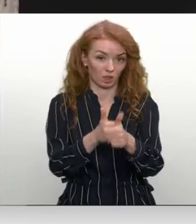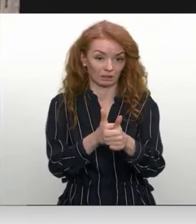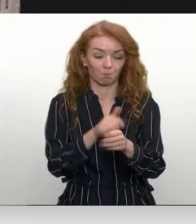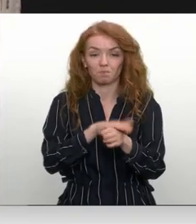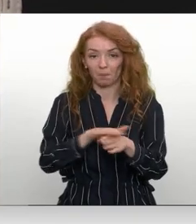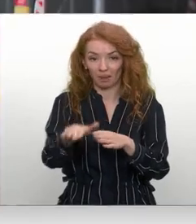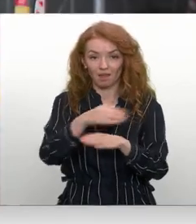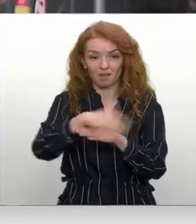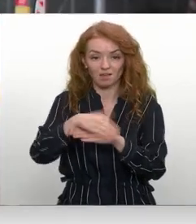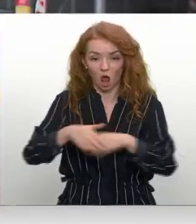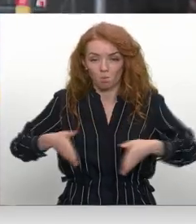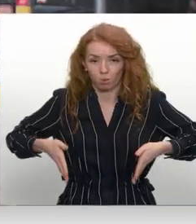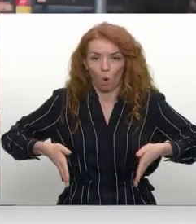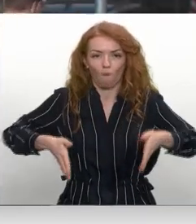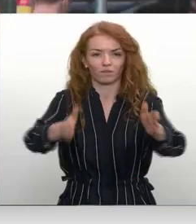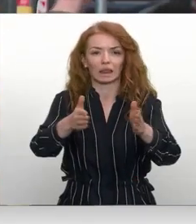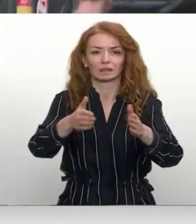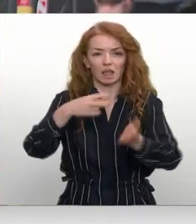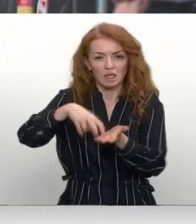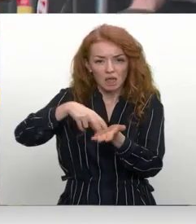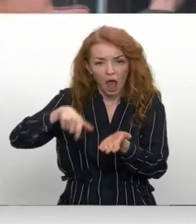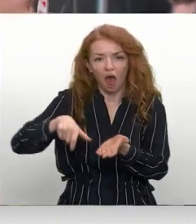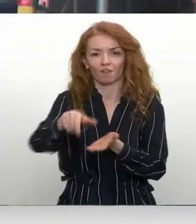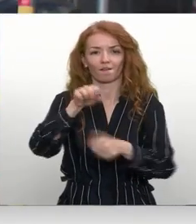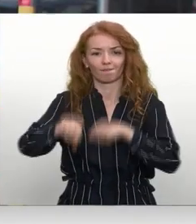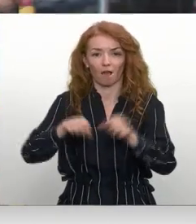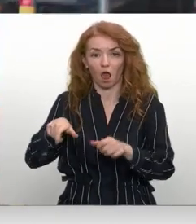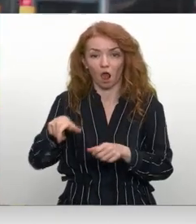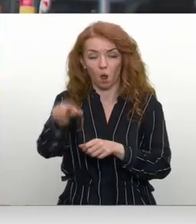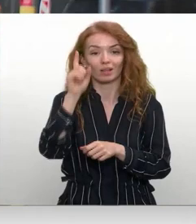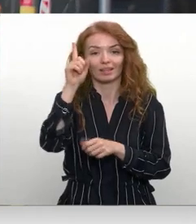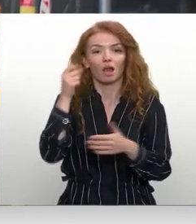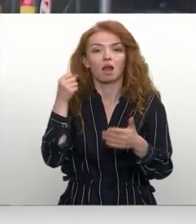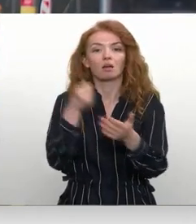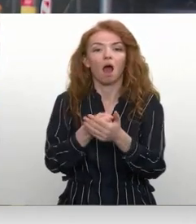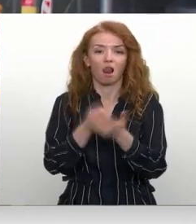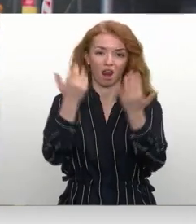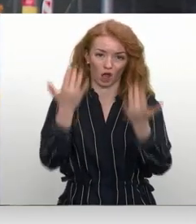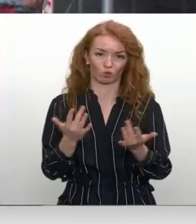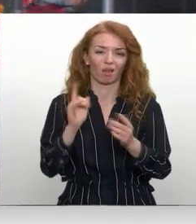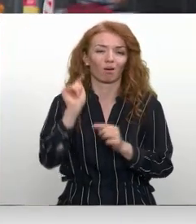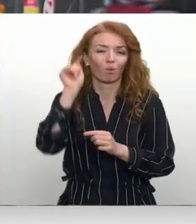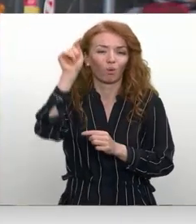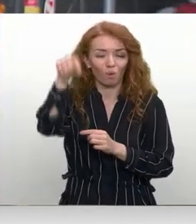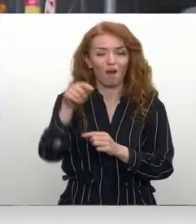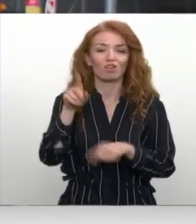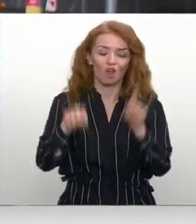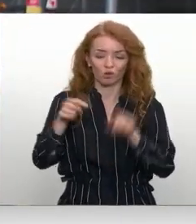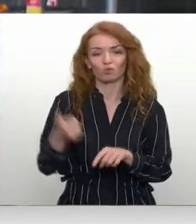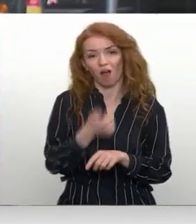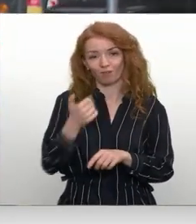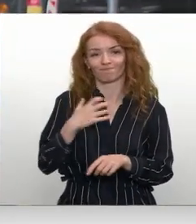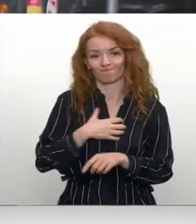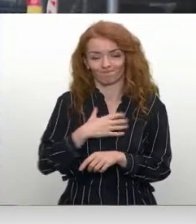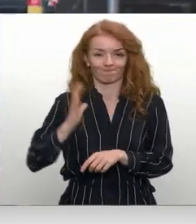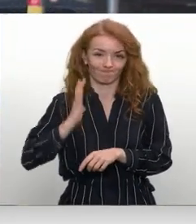ielas profils ar ietvēm un velocaliņiem paredzēts tikai gala rezultātā, tā kā mums vēl pāris gadus vajadzēs varbūt